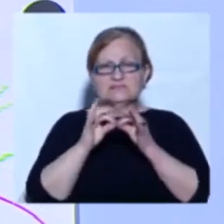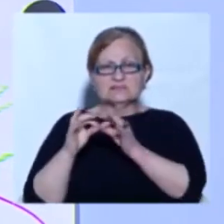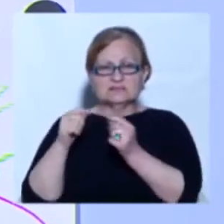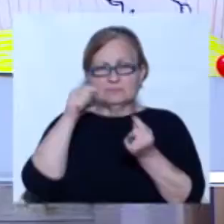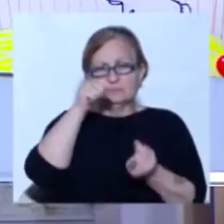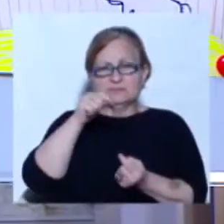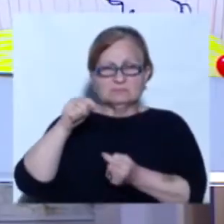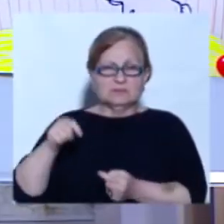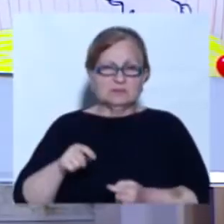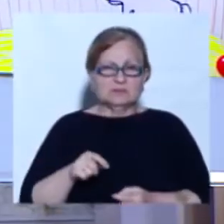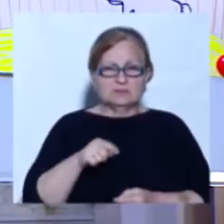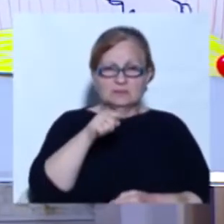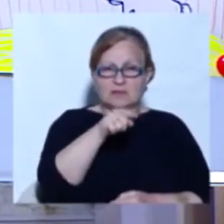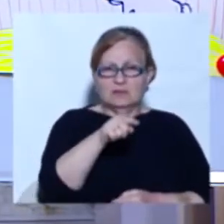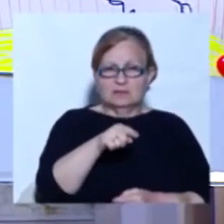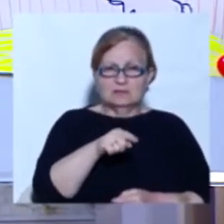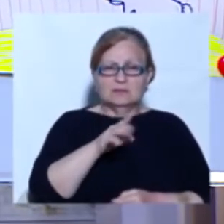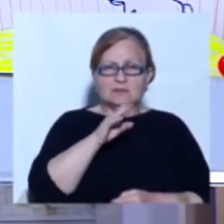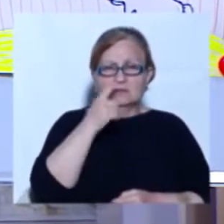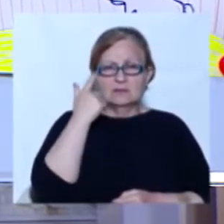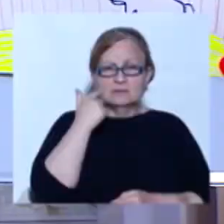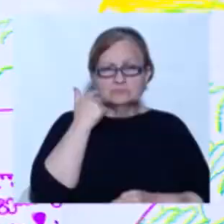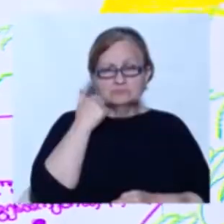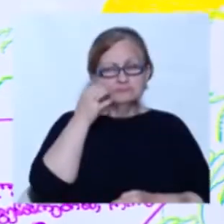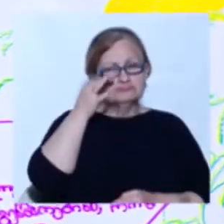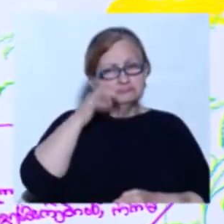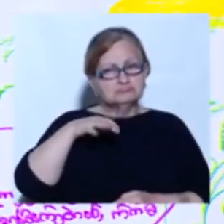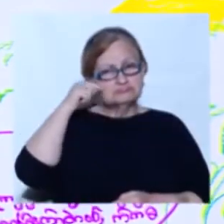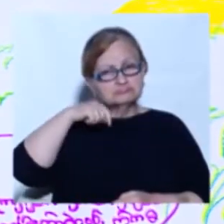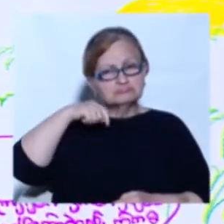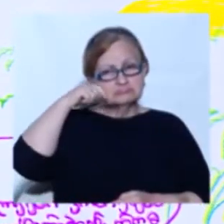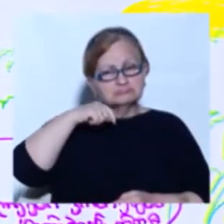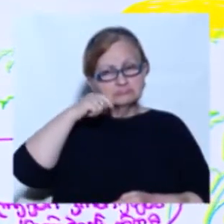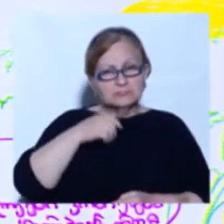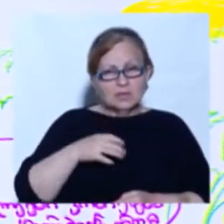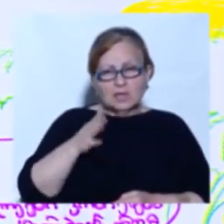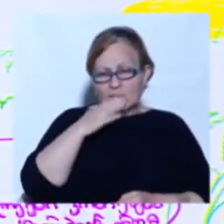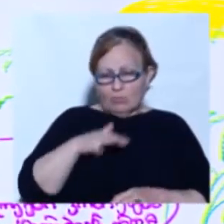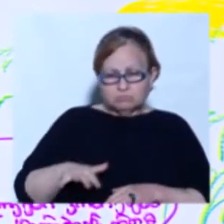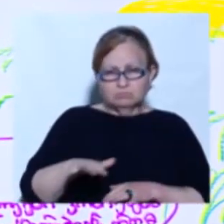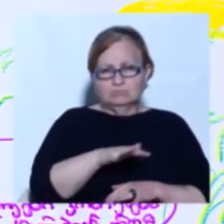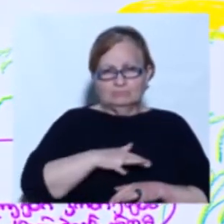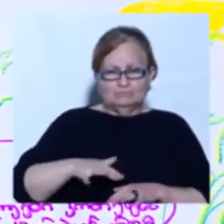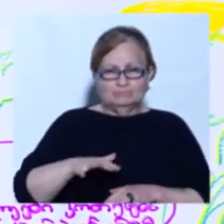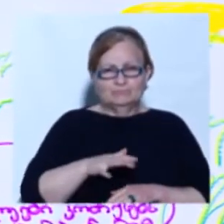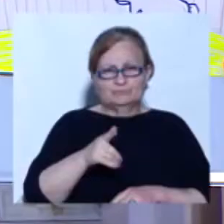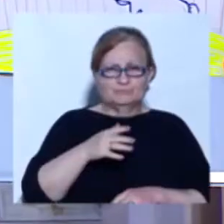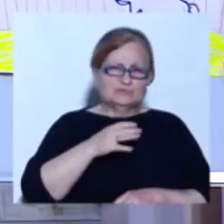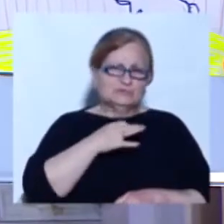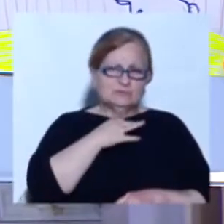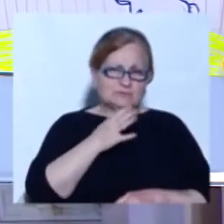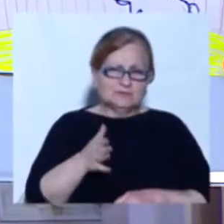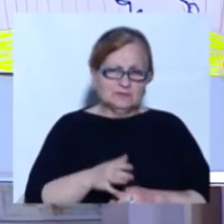მიხედვით. Აქ ნახეთ ტირის ხომ ცრემლებს აღვარღვარებს და გუბეც კი დაუყენებია ცრემლების რასაყვარელი